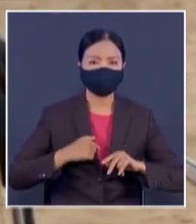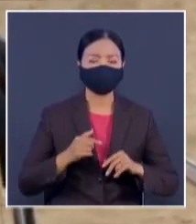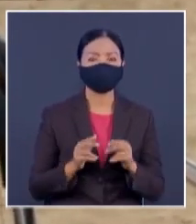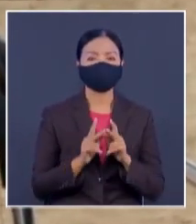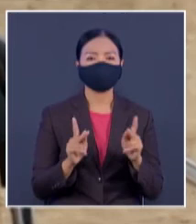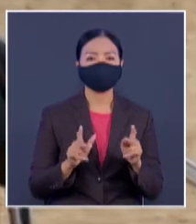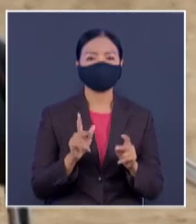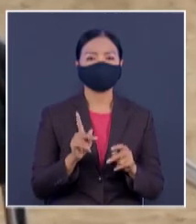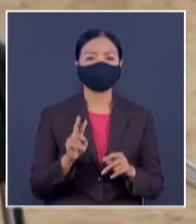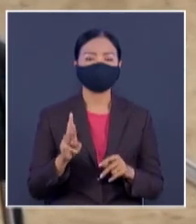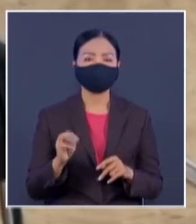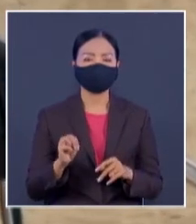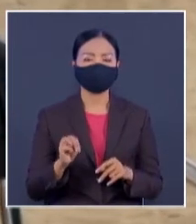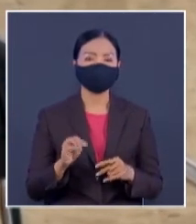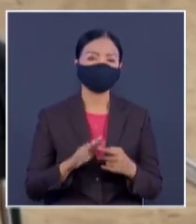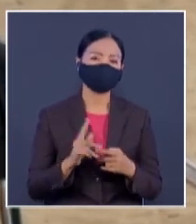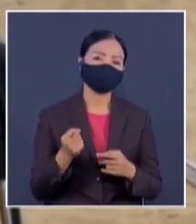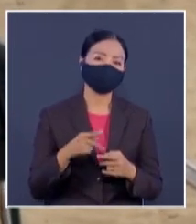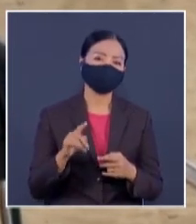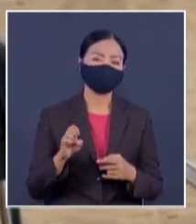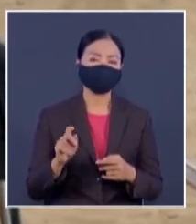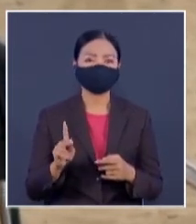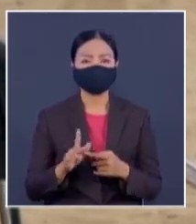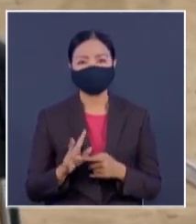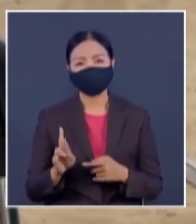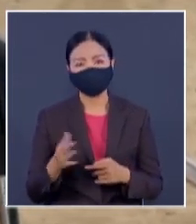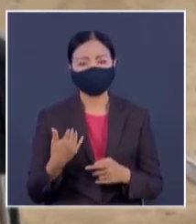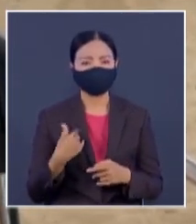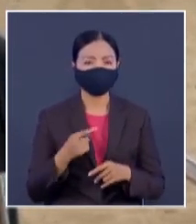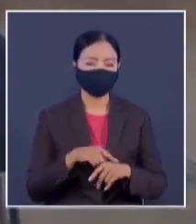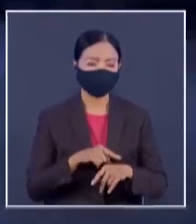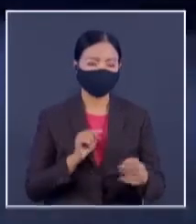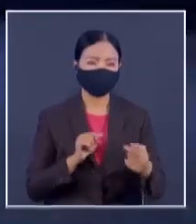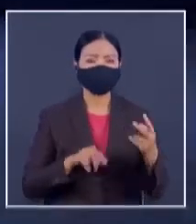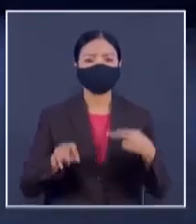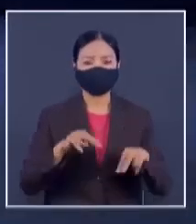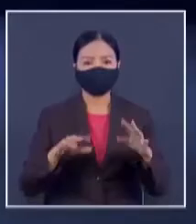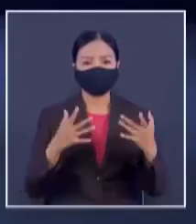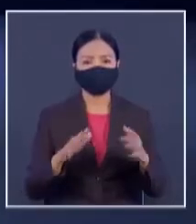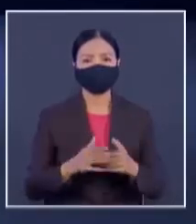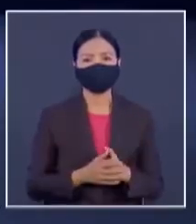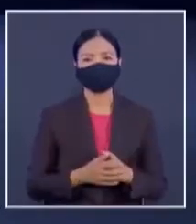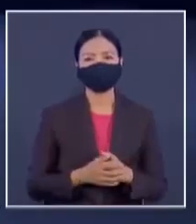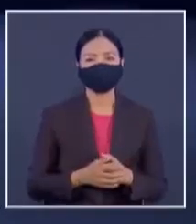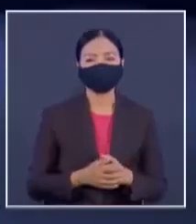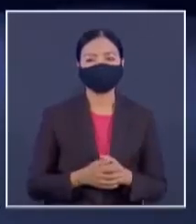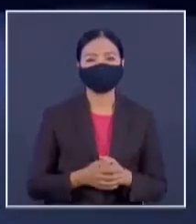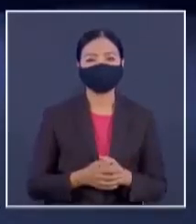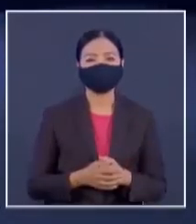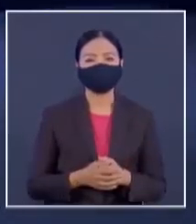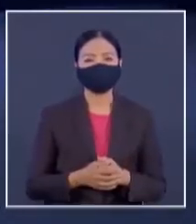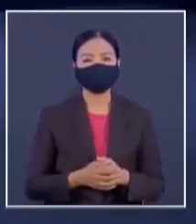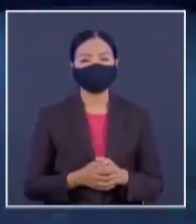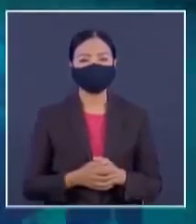าธิการกฎหมายด้วยเนี่ยนะครับเรื่องของยุติธรรมเนี่ยก็ถึงเวลาต้องตรวจสอบนะครับแต่ถ้าไปอยู่ในเป็นประธานกรรมาธิการกฎหม